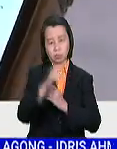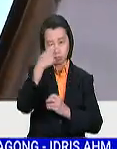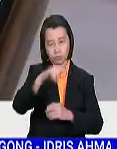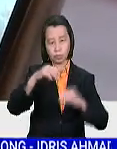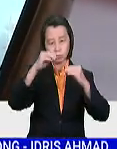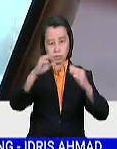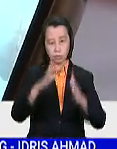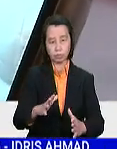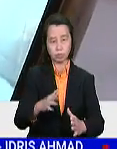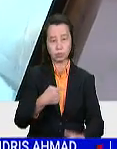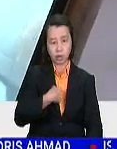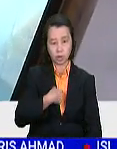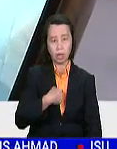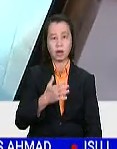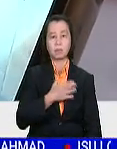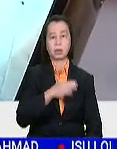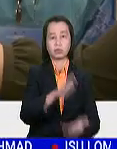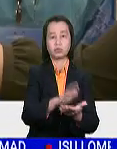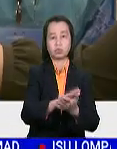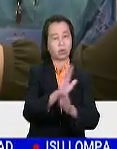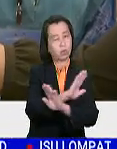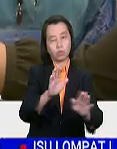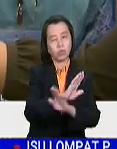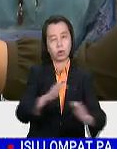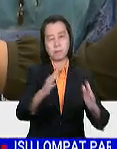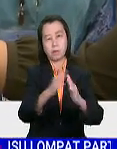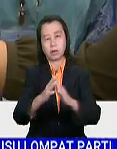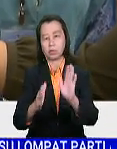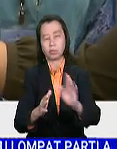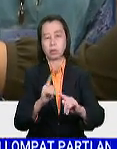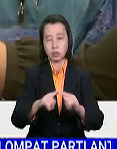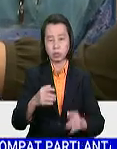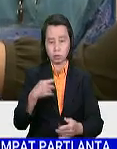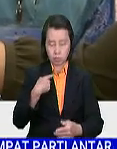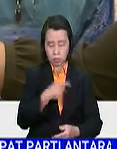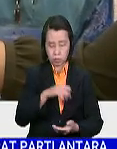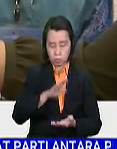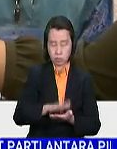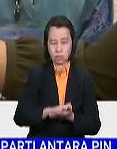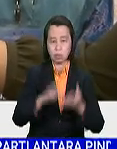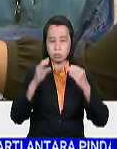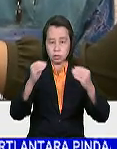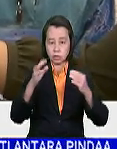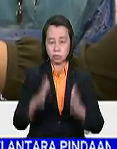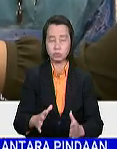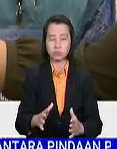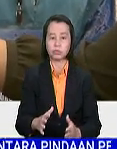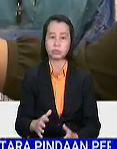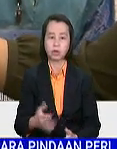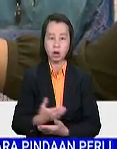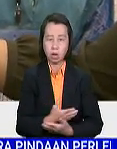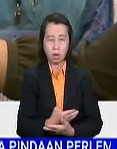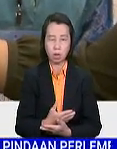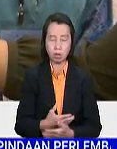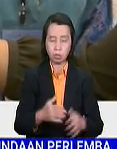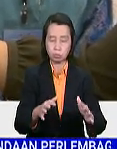yang mana sekolah saya ini bukan sekolah di Bandar kami di pihak sekolah guru-guru Ahmad mengambil